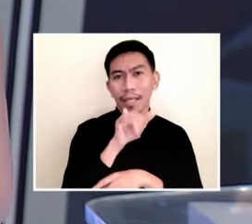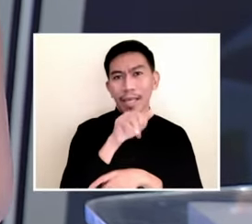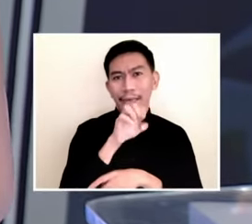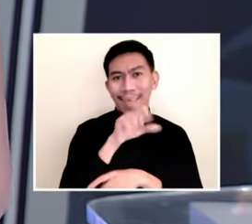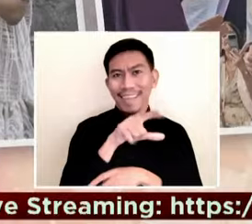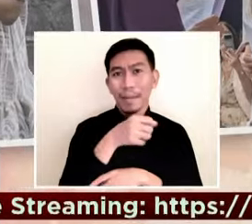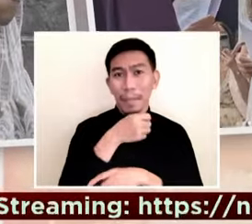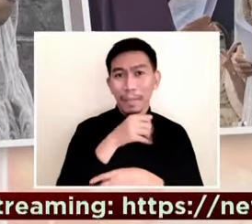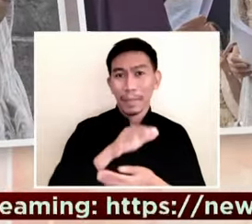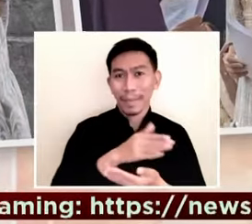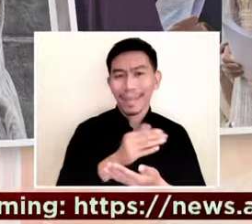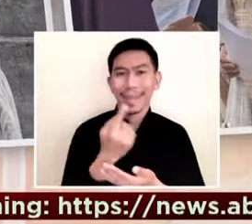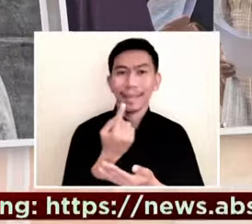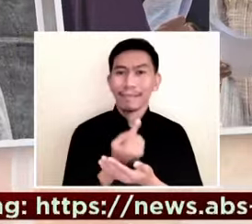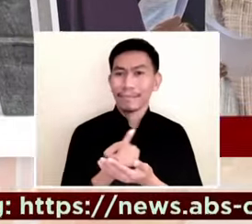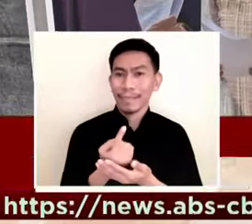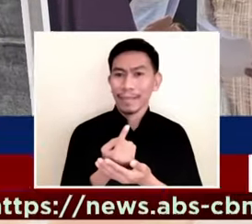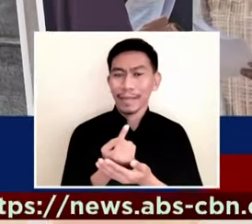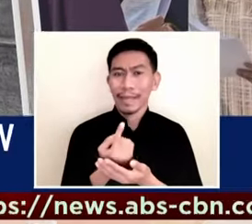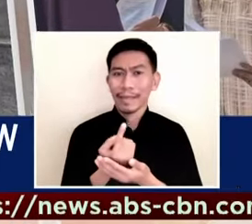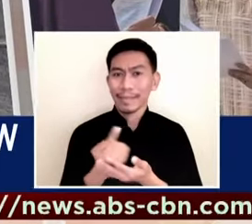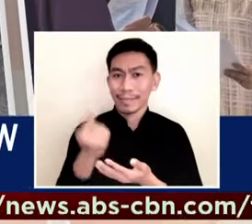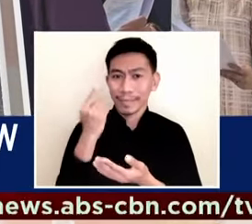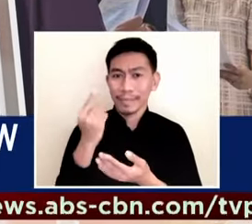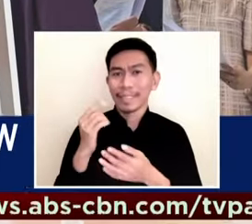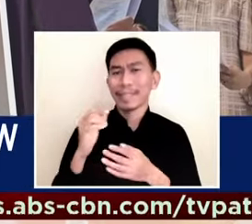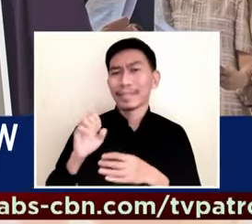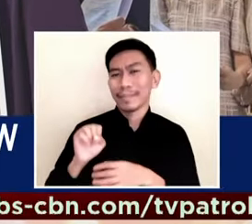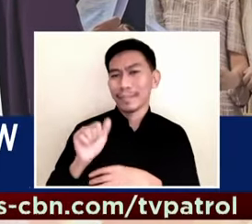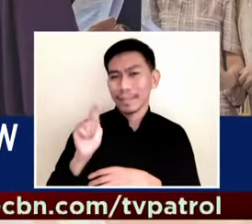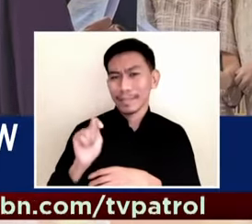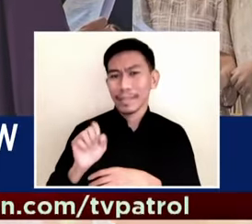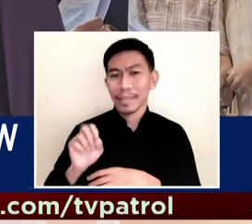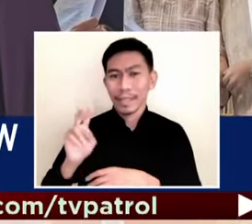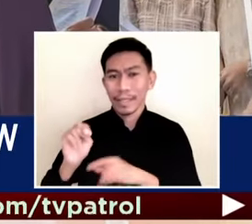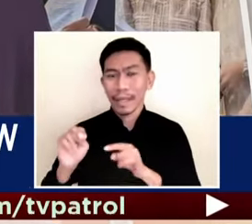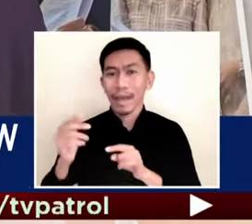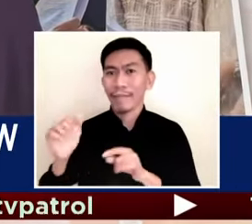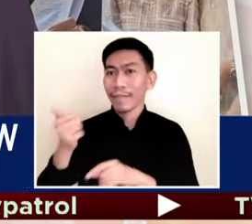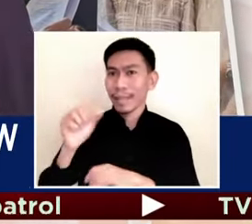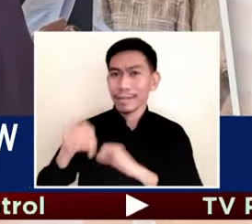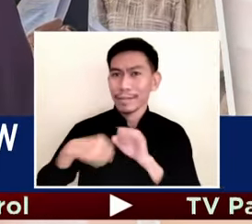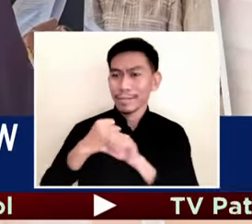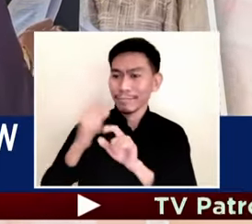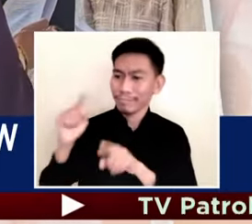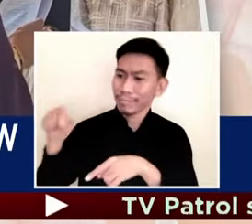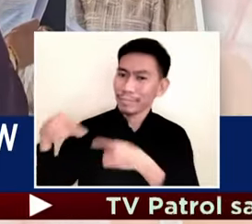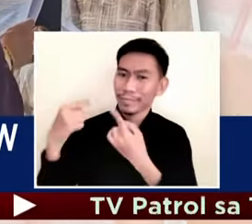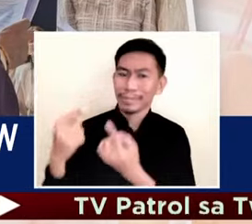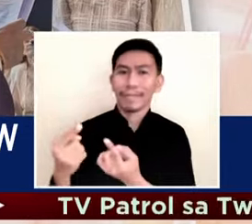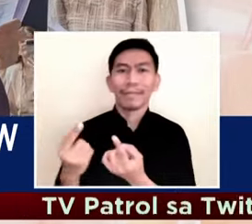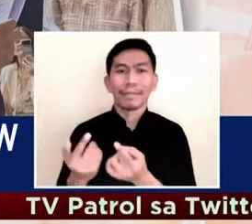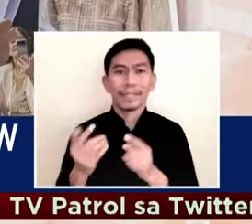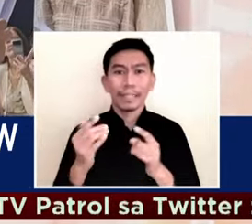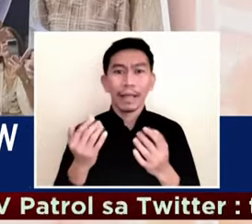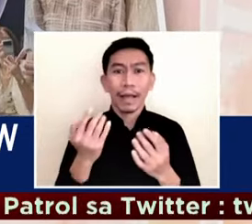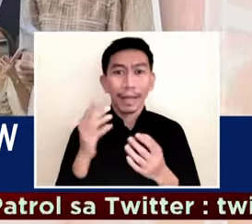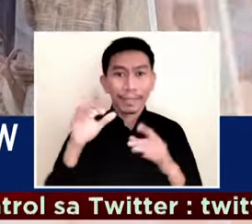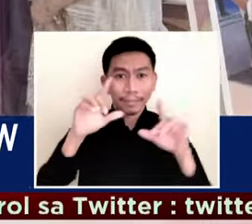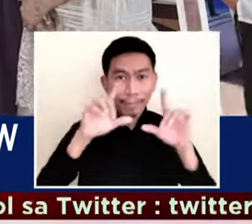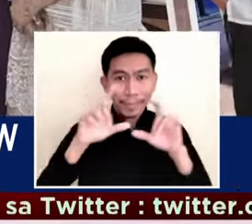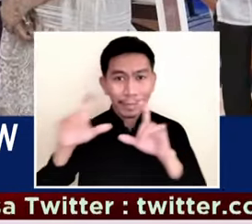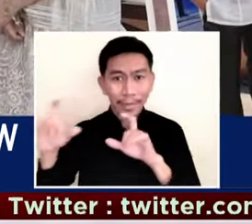ito ng kanilang 10th wedding anniversary celebration. Sa mga larawang ibinahagi ng mag-asawa, makikitang dinaluhan ng kanilang